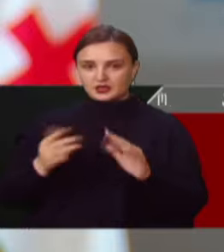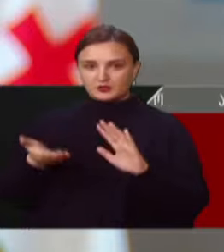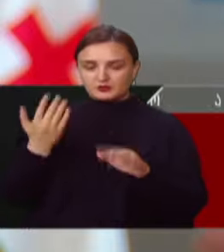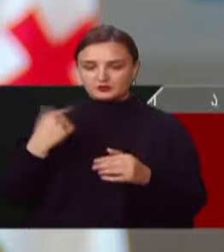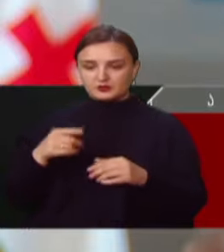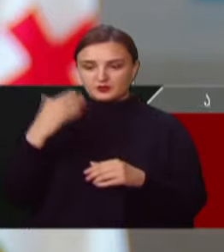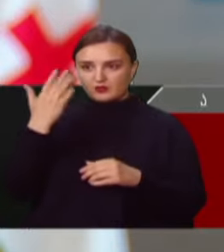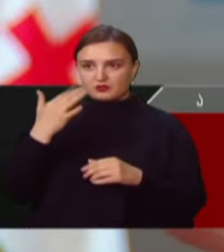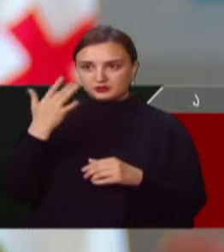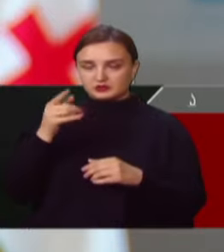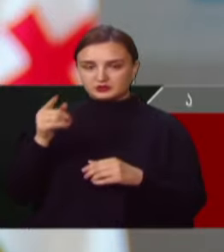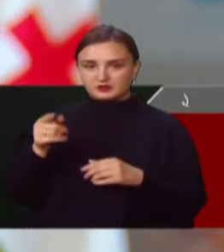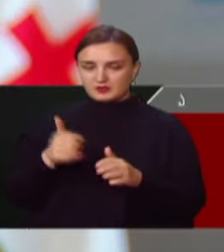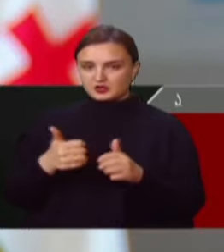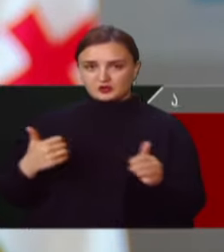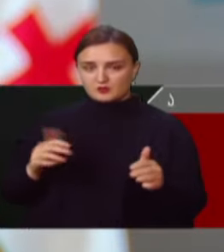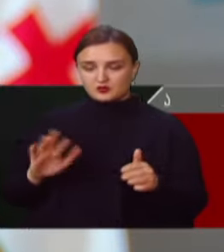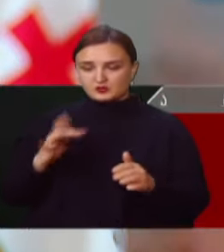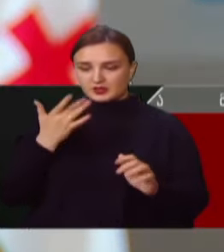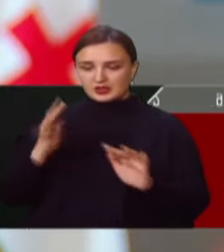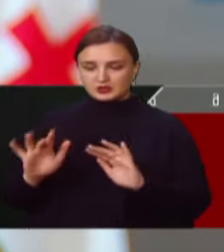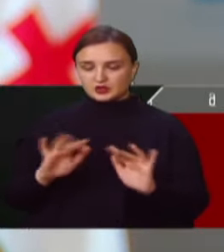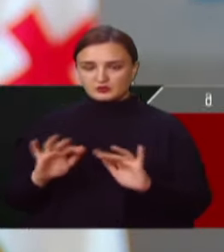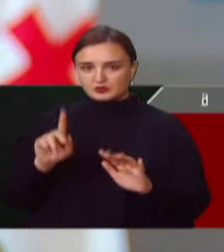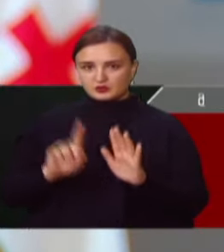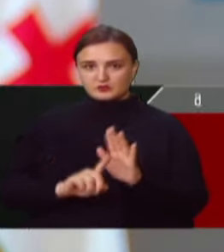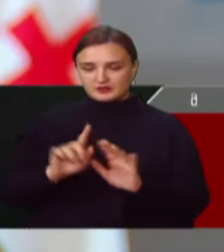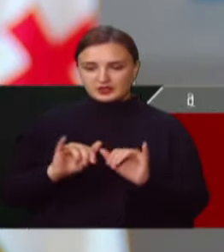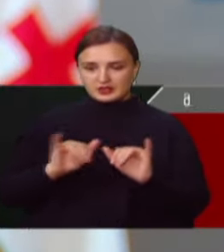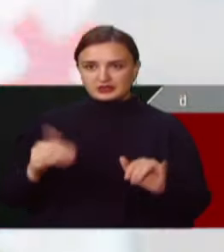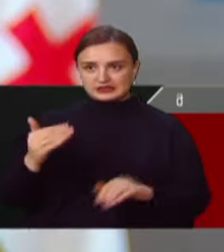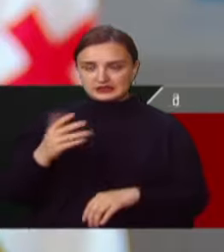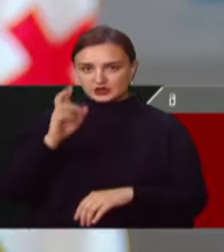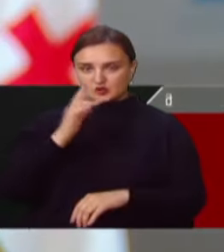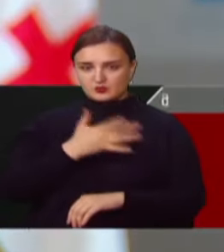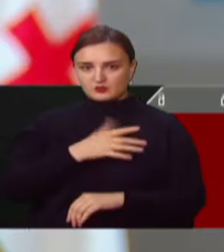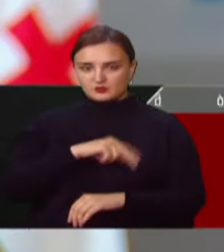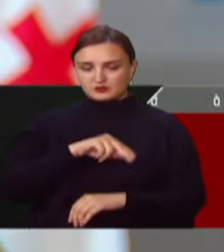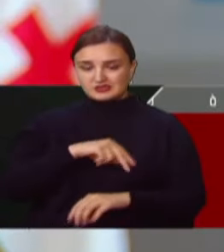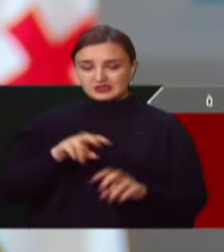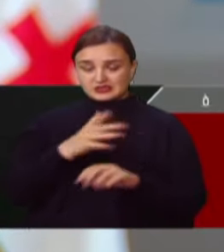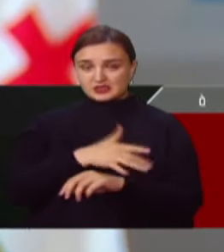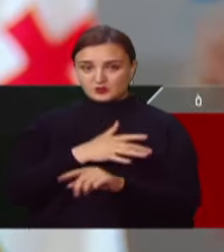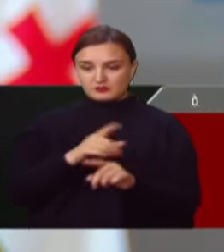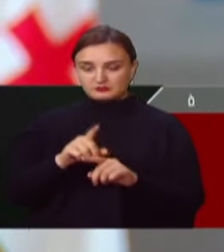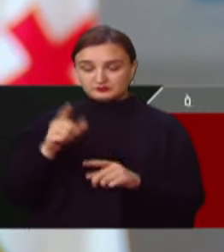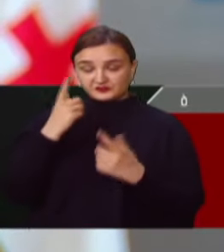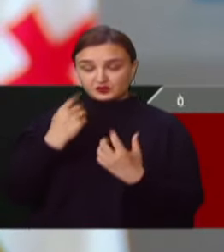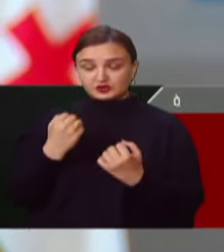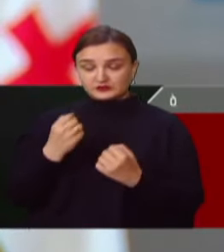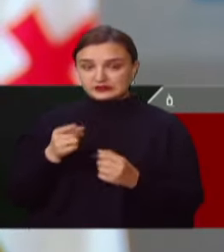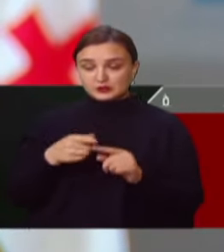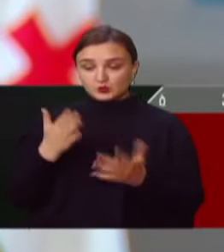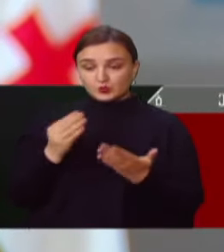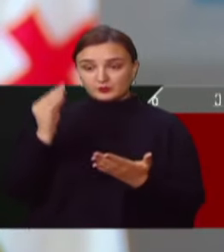ეხლა ოცნებაც სხვა შოშოებს არ ჩამორჩება, მაგრამ ნაციონალური მოძრაობის დანერგილია საჯარო მოსამსახურეების ტერორი. თავი შეკავე მას განიშნავს, თუ ესე ფიქრობენ არ თქვან. თუ